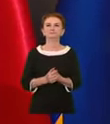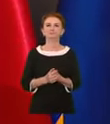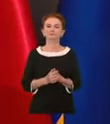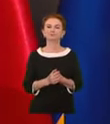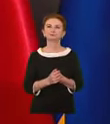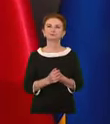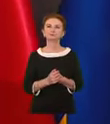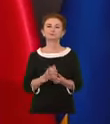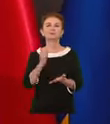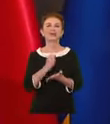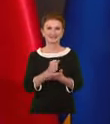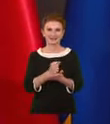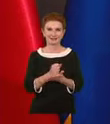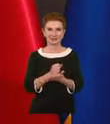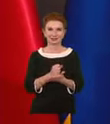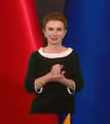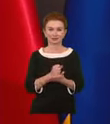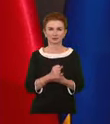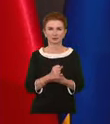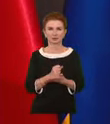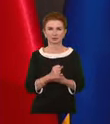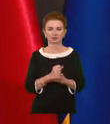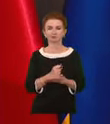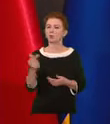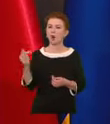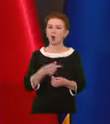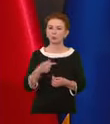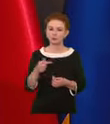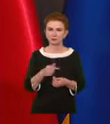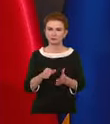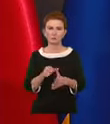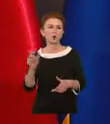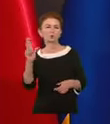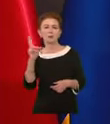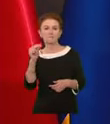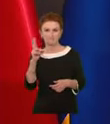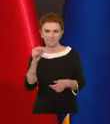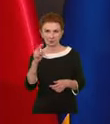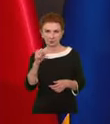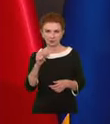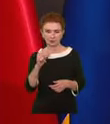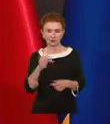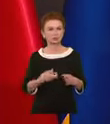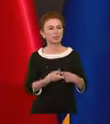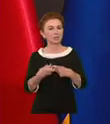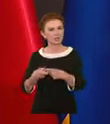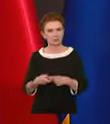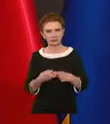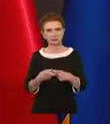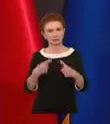powiedzieliśmy, zasady obowiązujące od poniedziałku, przypominam, dotyczące kultu religijnego, to jedna osoba na